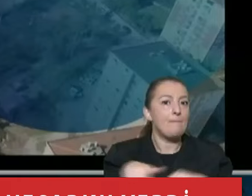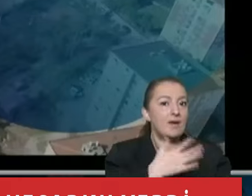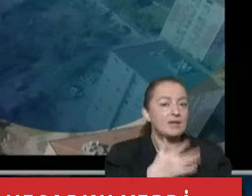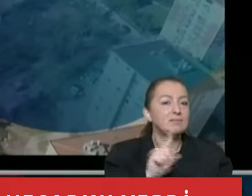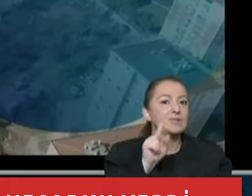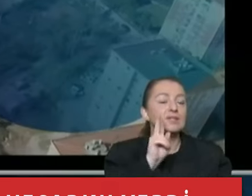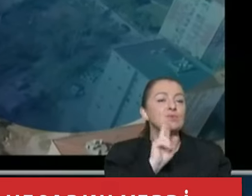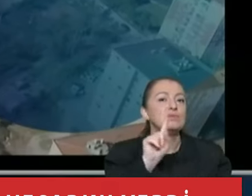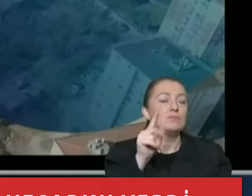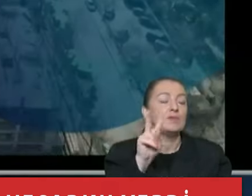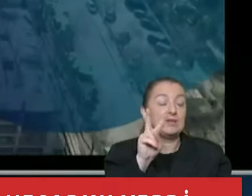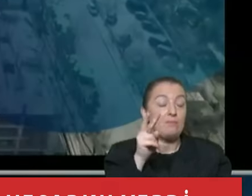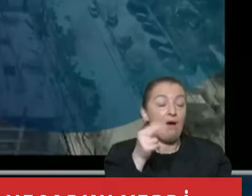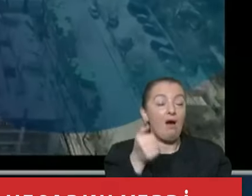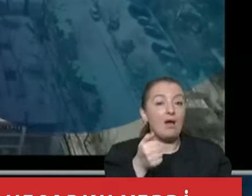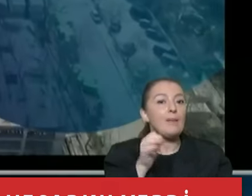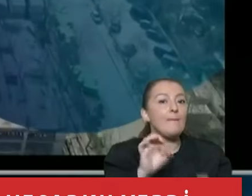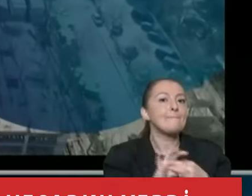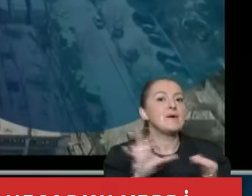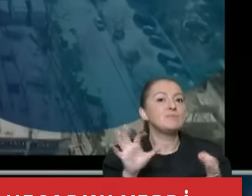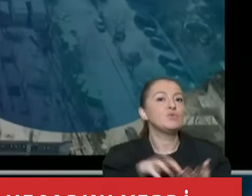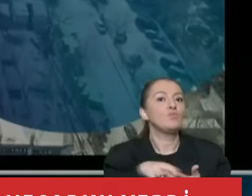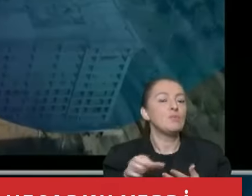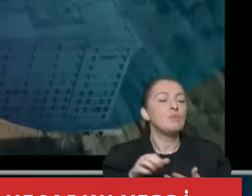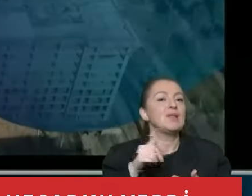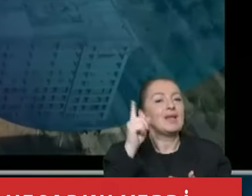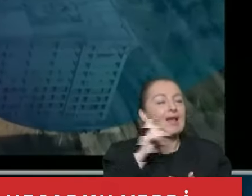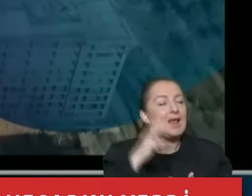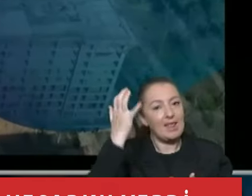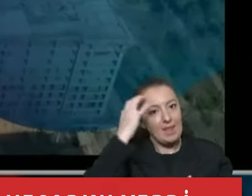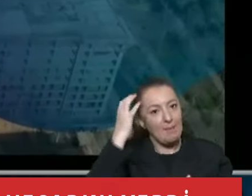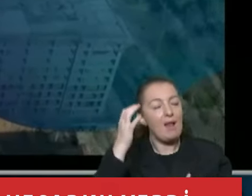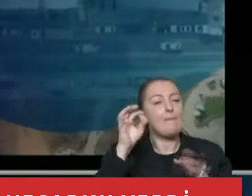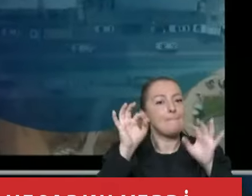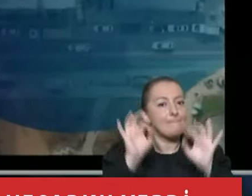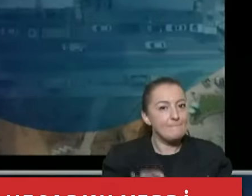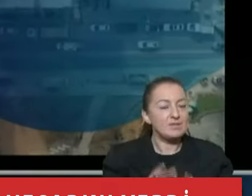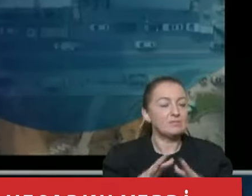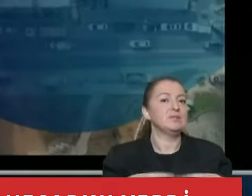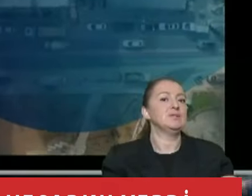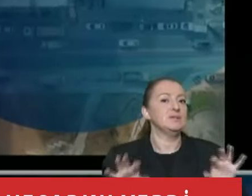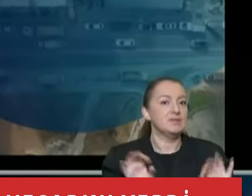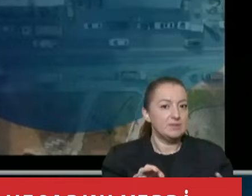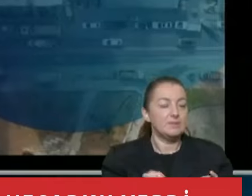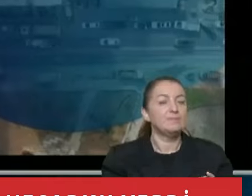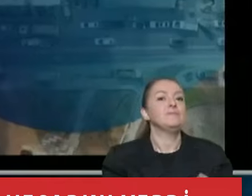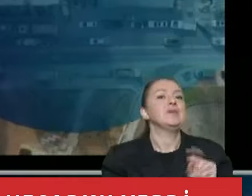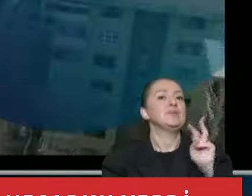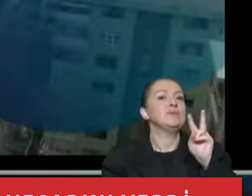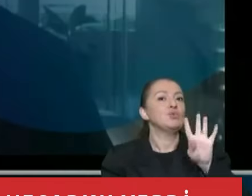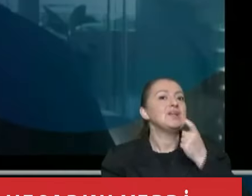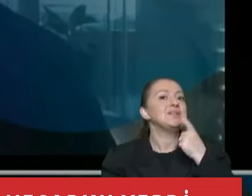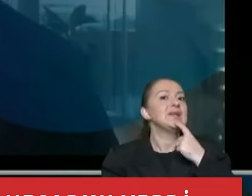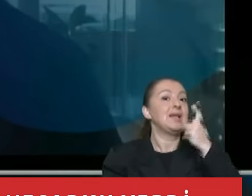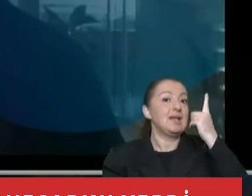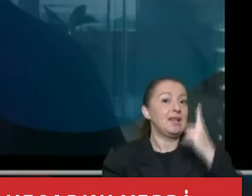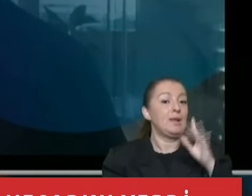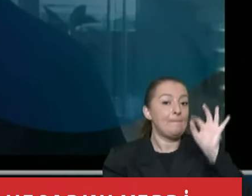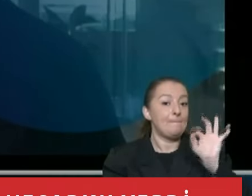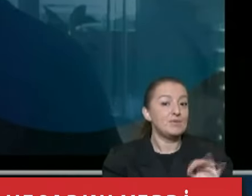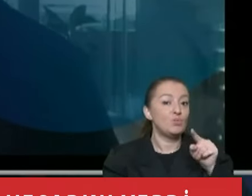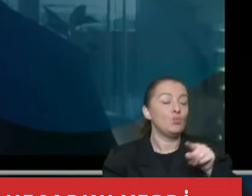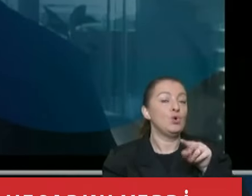1226 bağımsız birimin Temelli atılmaya hazır hale gelmiştir Nitekim 2024 yılı başında